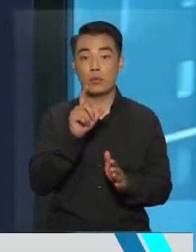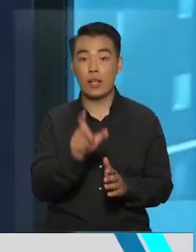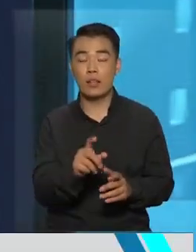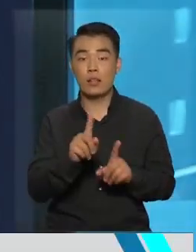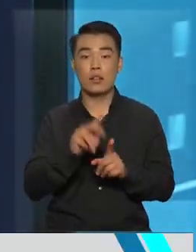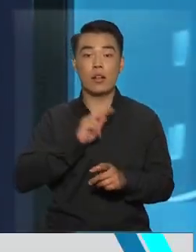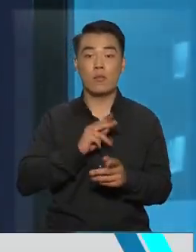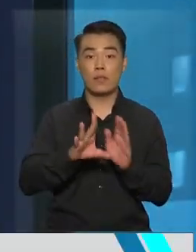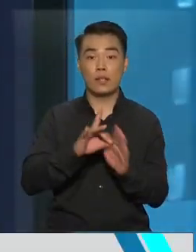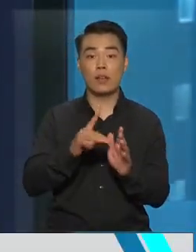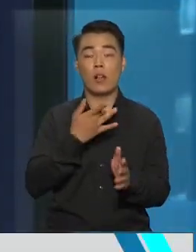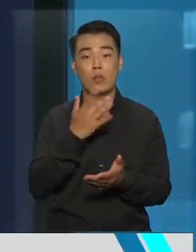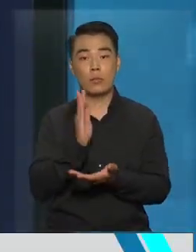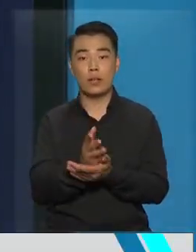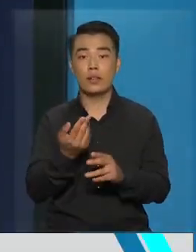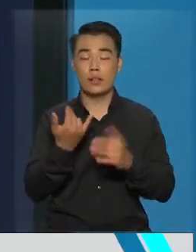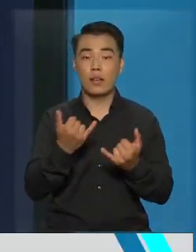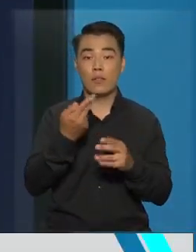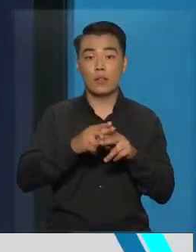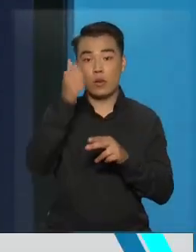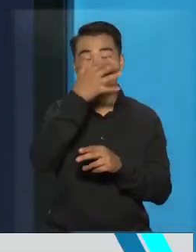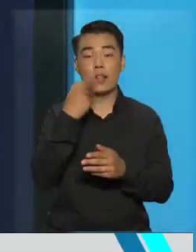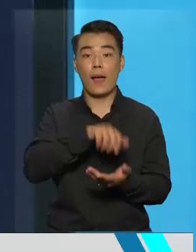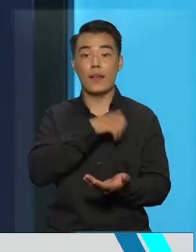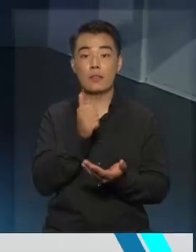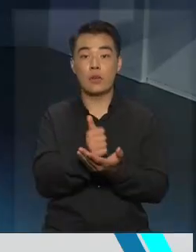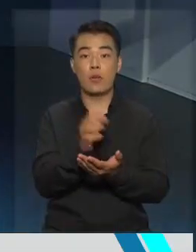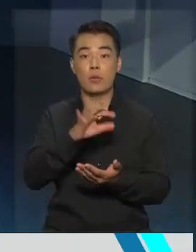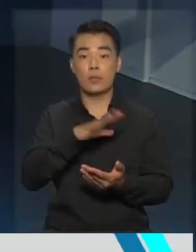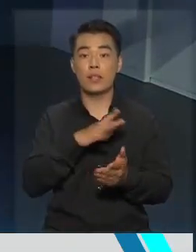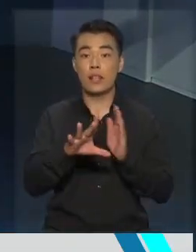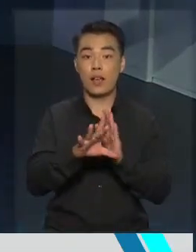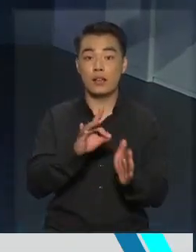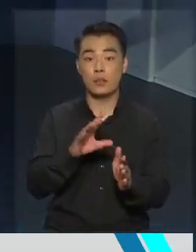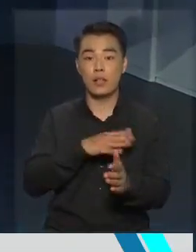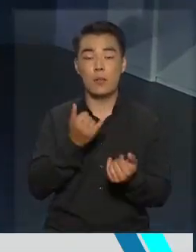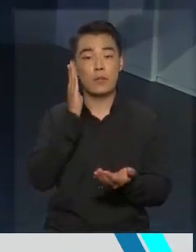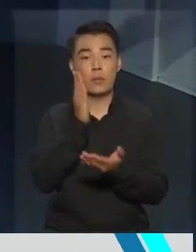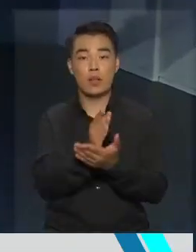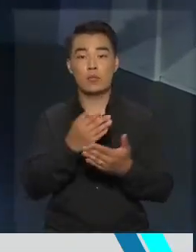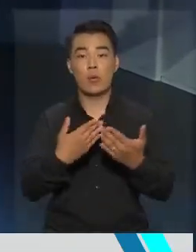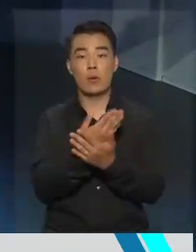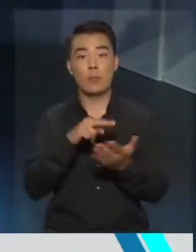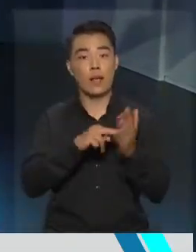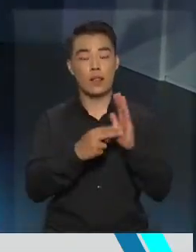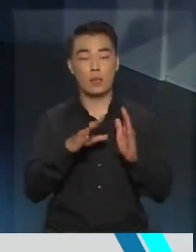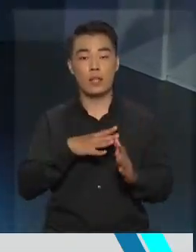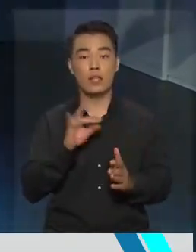тоже уже заработала. И в том году вот те акимы областей, которые были назначены, они были избраны вот по этой новой системе.